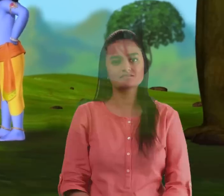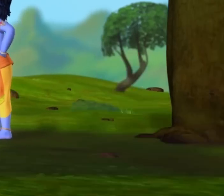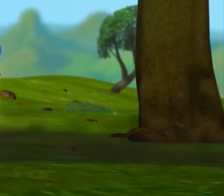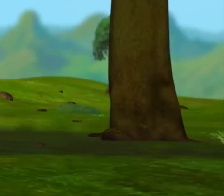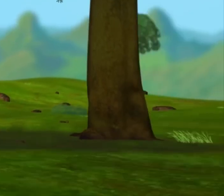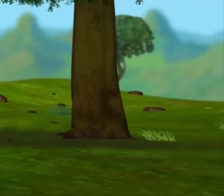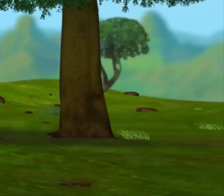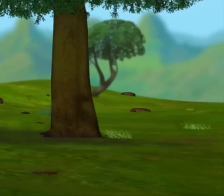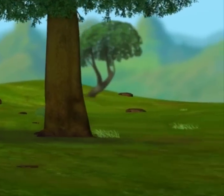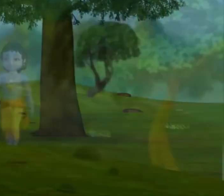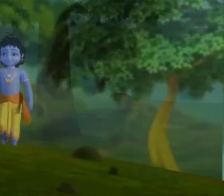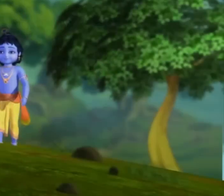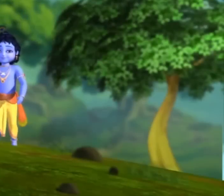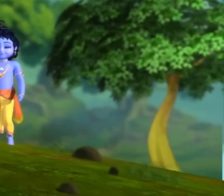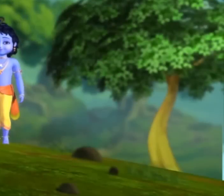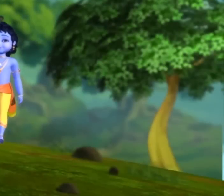हूँ।